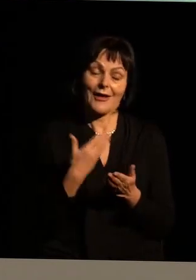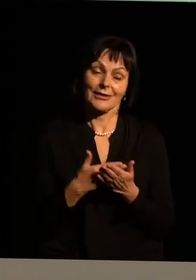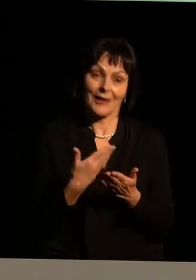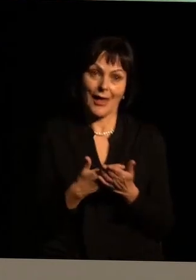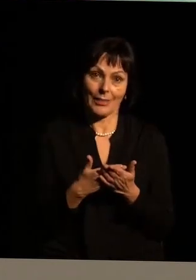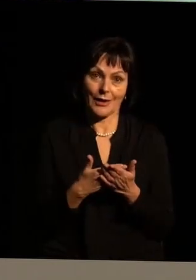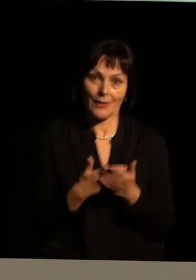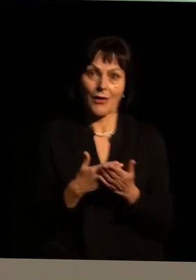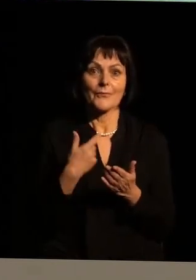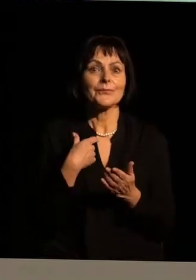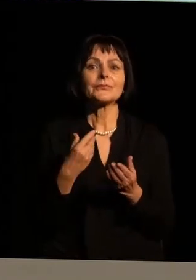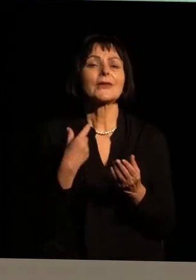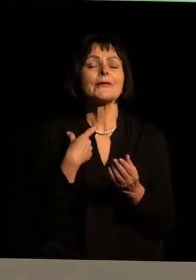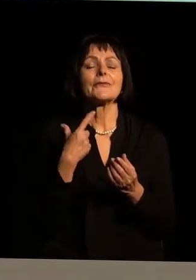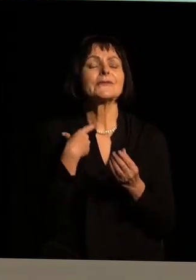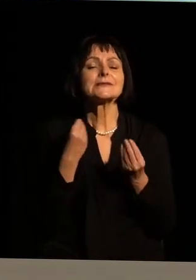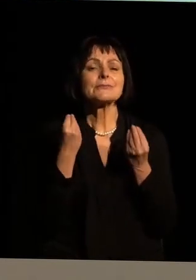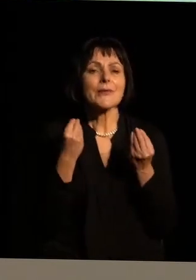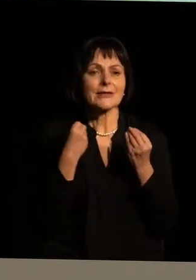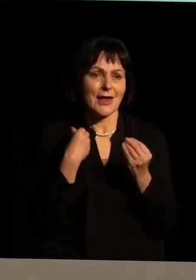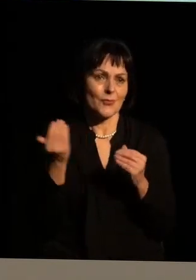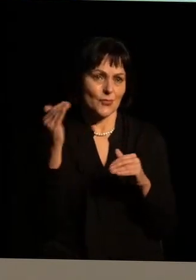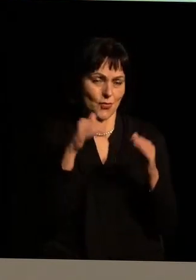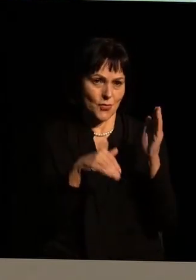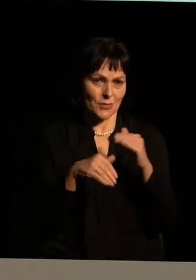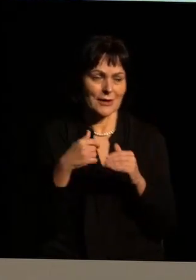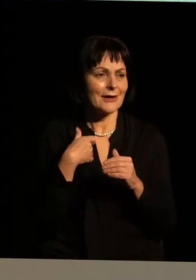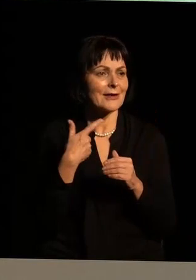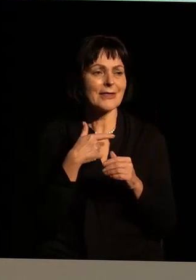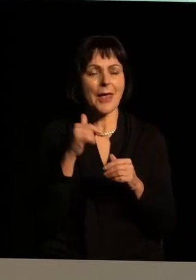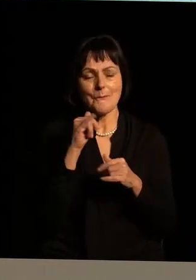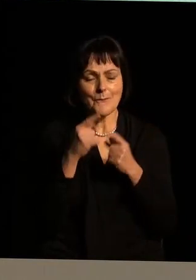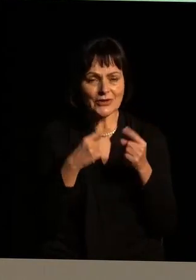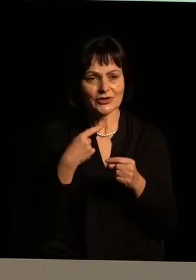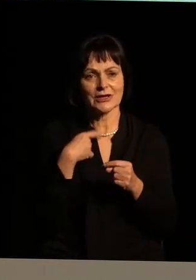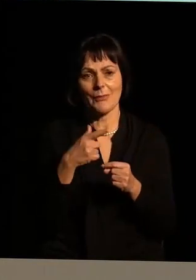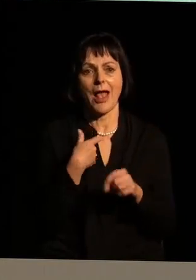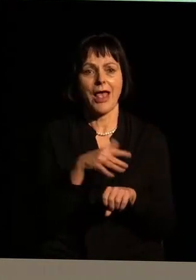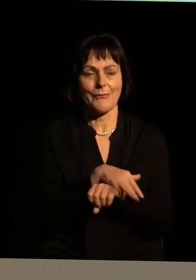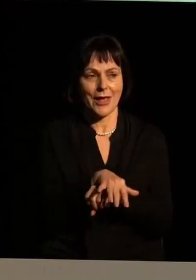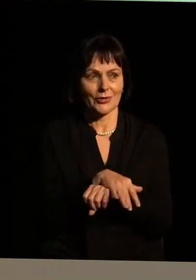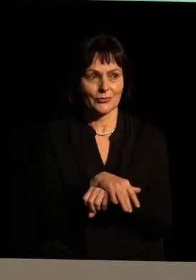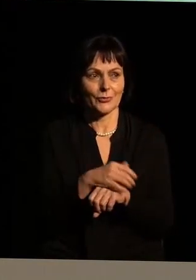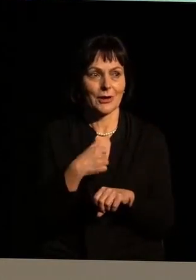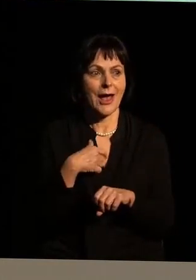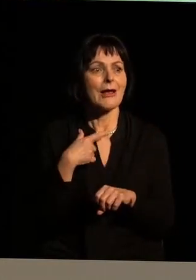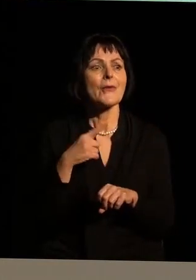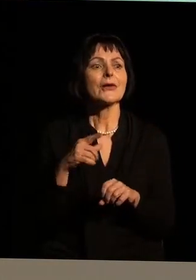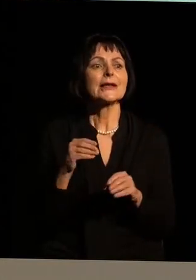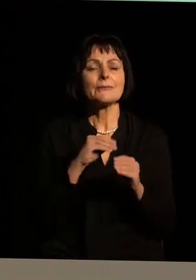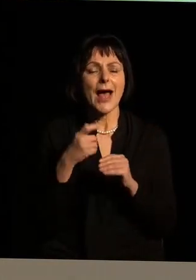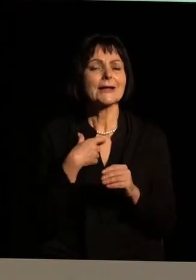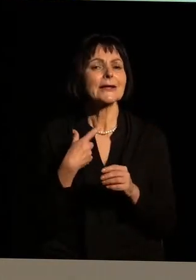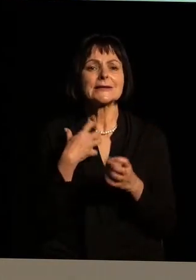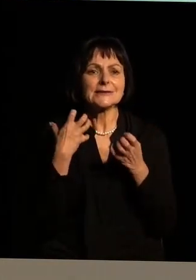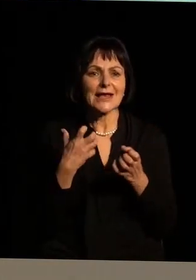że rozkoszuje się smakiem gór intensywnie i nie zamierza przejść na doliniarską emeryturę. Napał wciąż ma